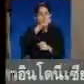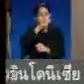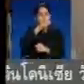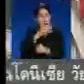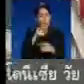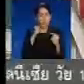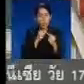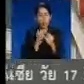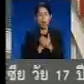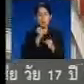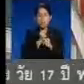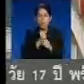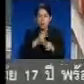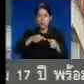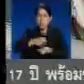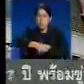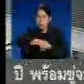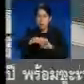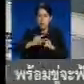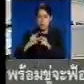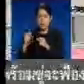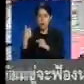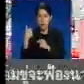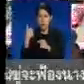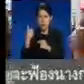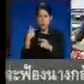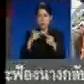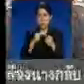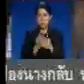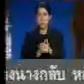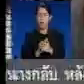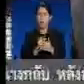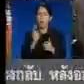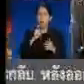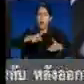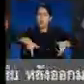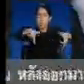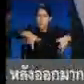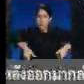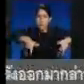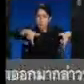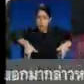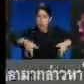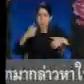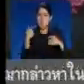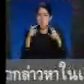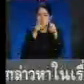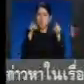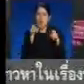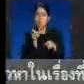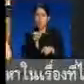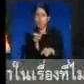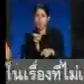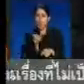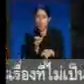กรณ์เครื่องใช้โดยเฉพาะจุดที่มีผู้โดยสารใช้ร่วมกันเป็นจำนวนมากเช่นราวบันไดเลื่อนตู้กดบัตรโดยสาร